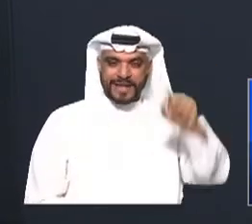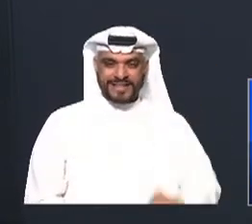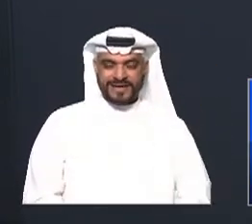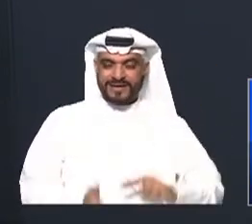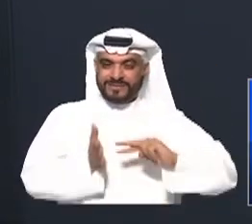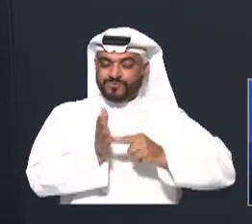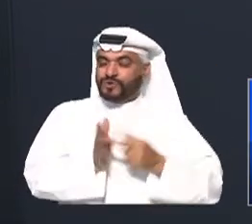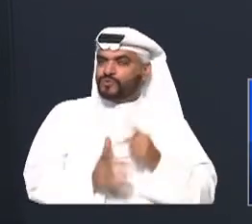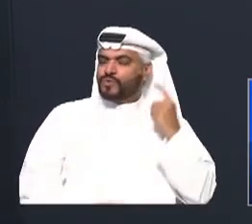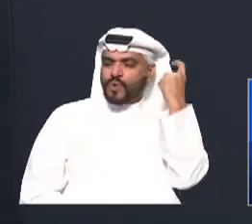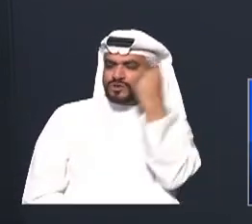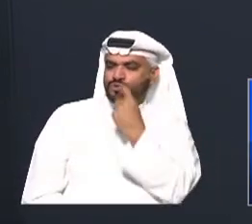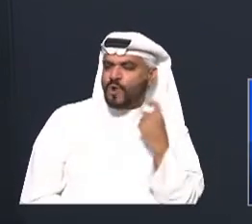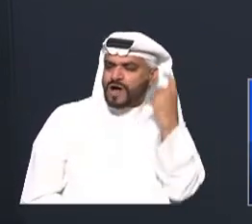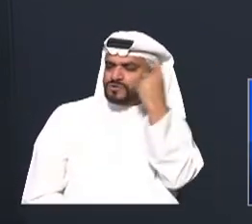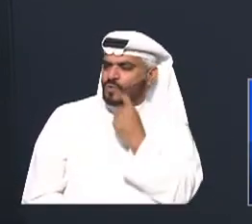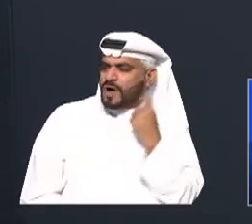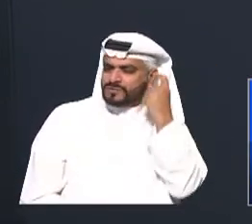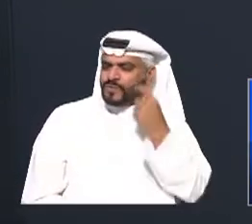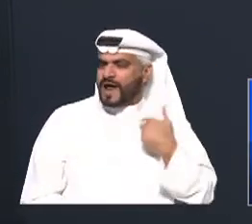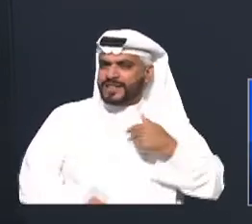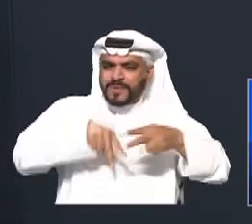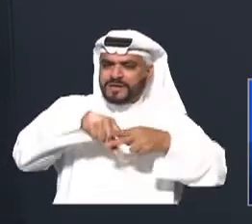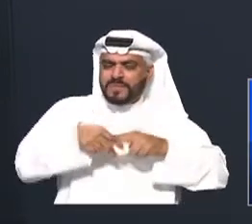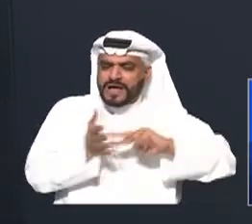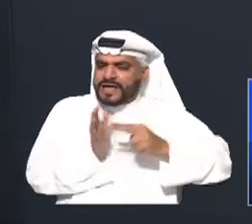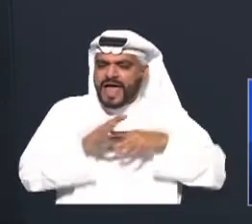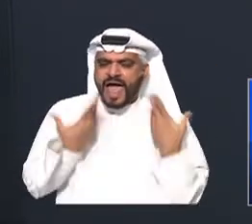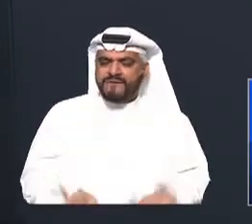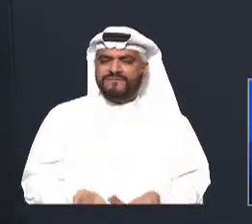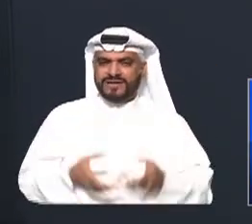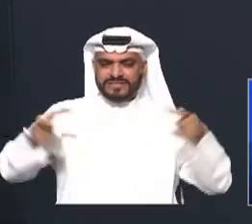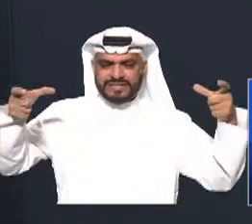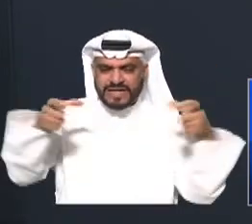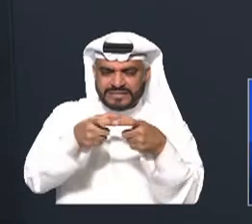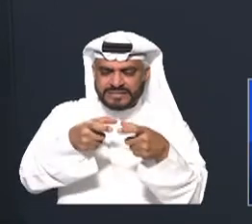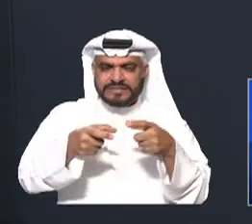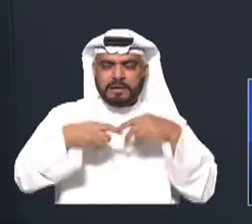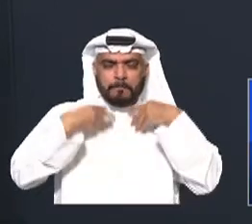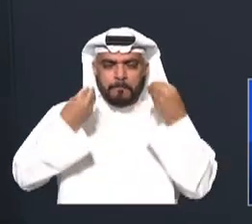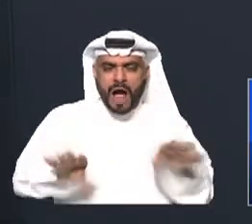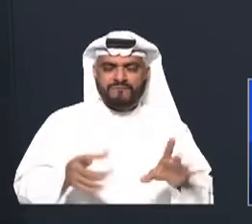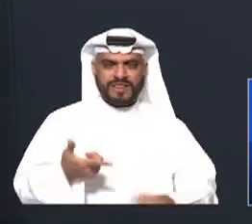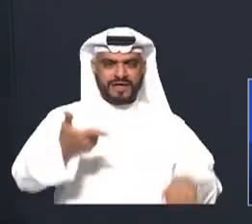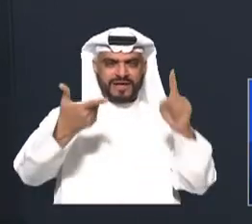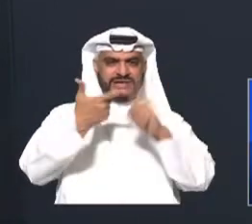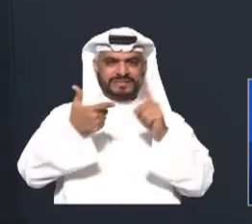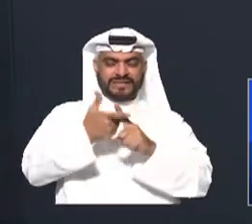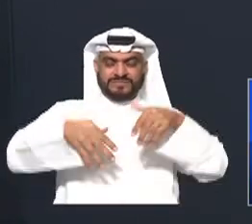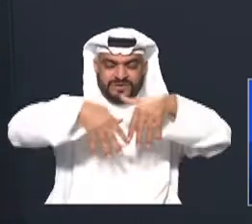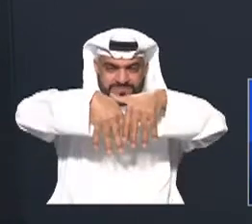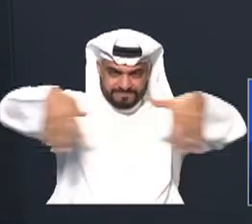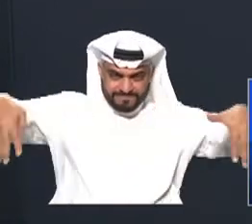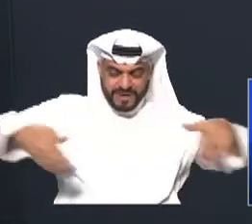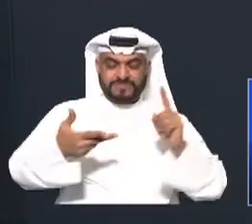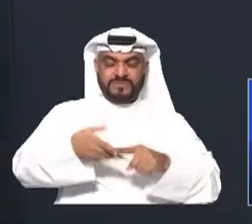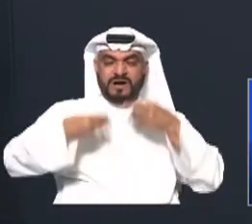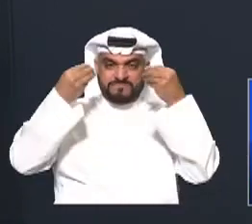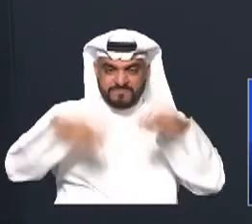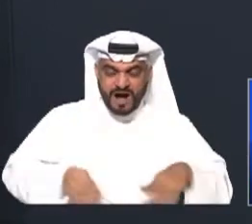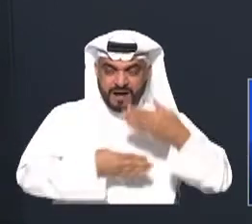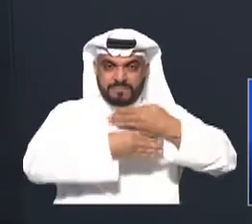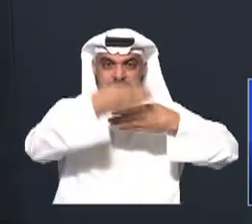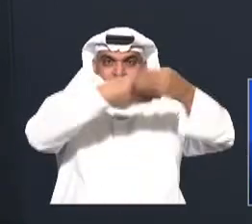من كل هذا؟ لا السلاح فاد، ولا الحصار أثر، ولا الجدران العازلة، ولا الاتفاقيات